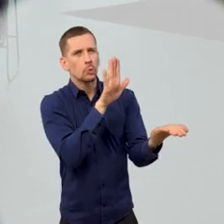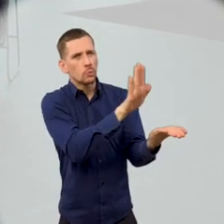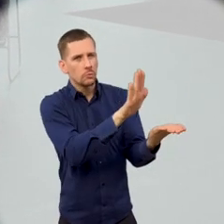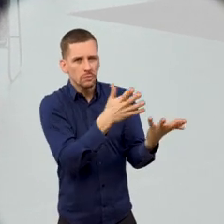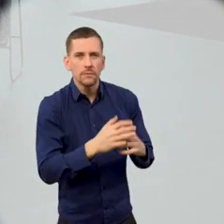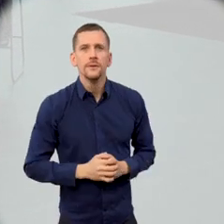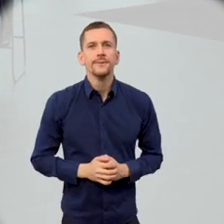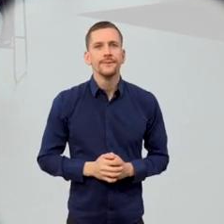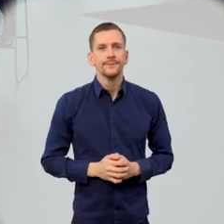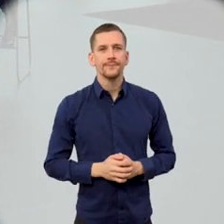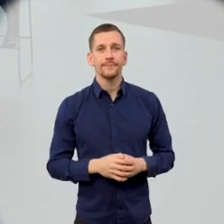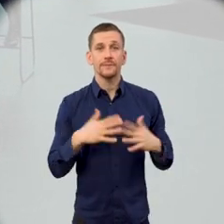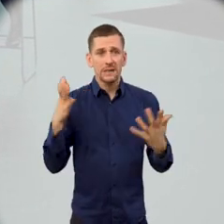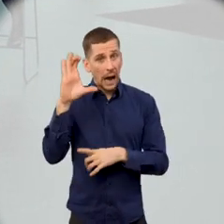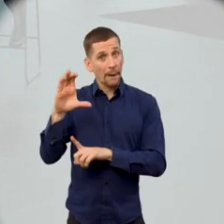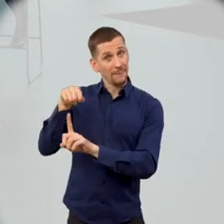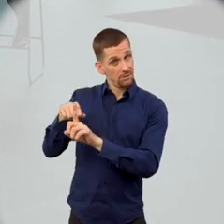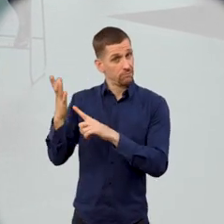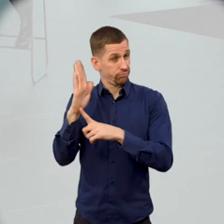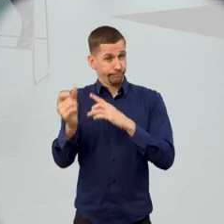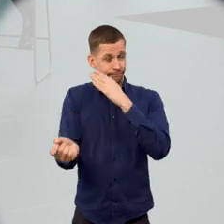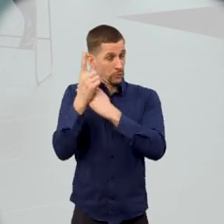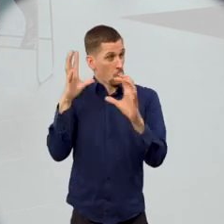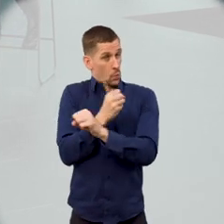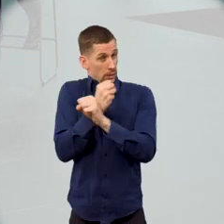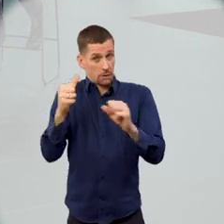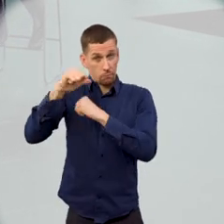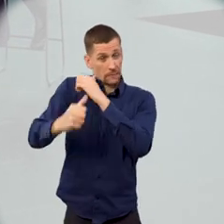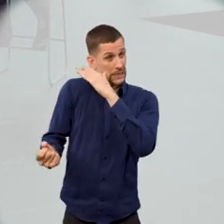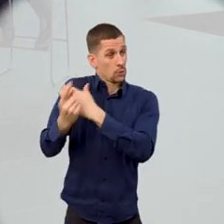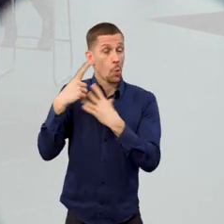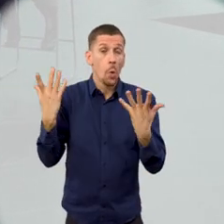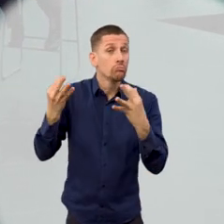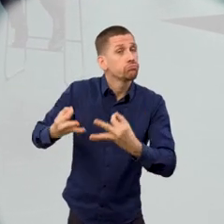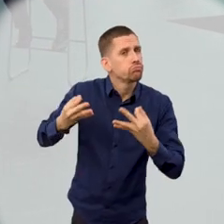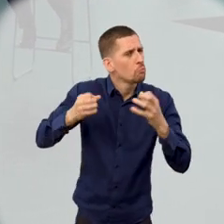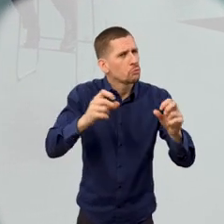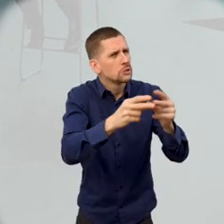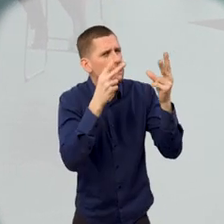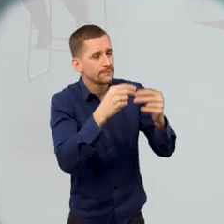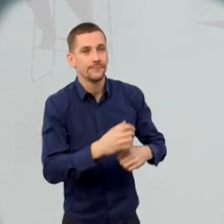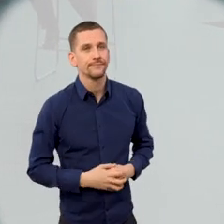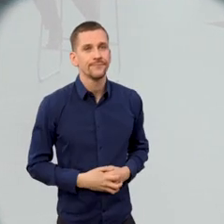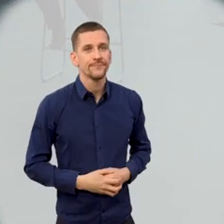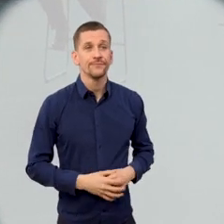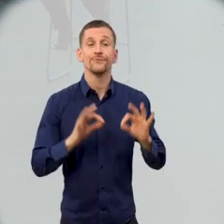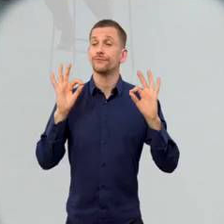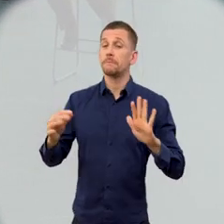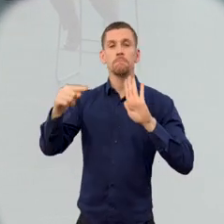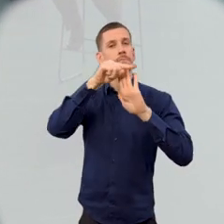42? Est-ce que Camille est vraiment représentative de tout le monde, ou est-ce que chaque profil est très atypique, justement? Alors, le principe de